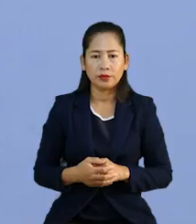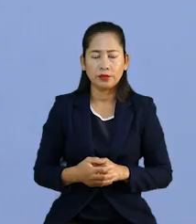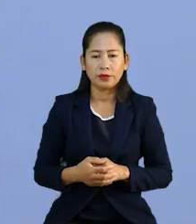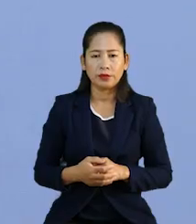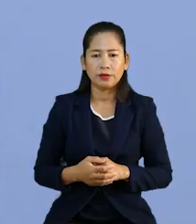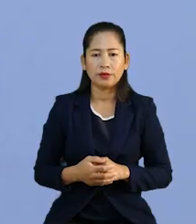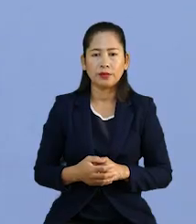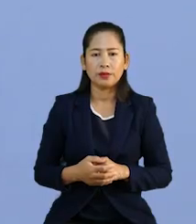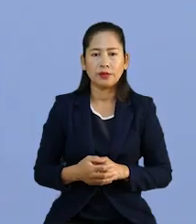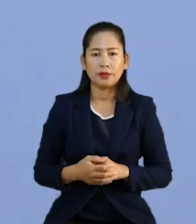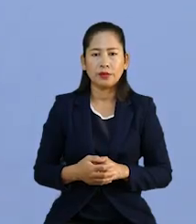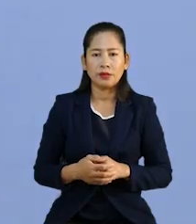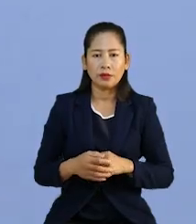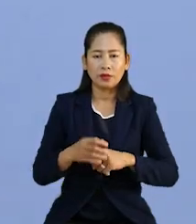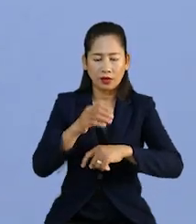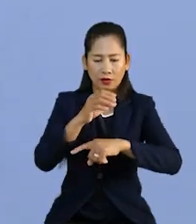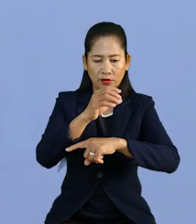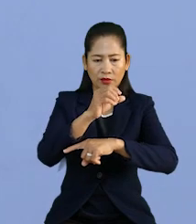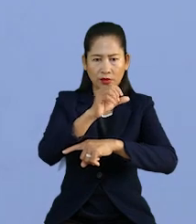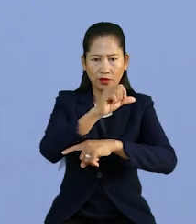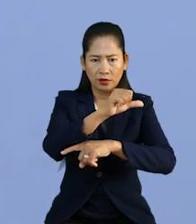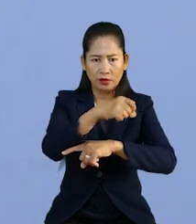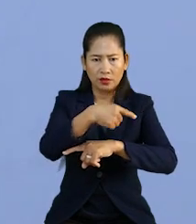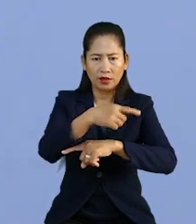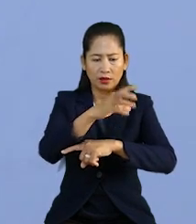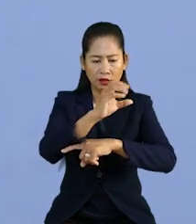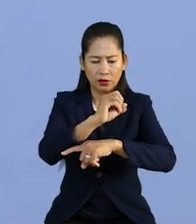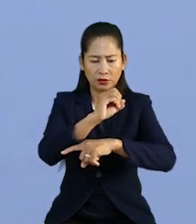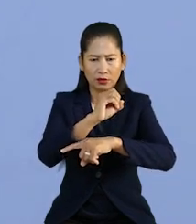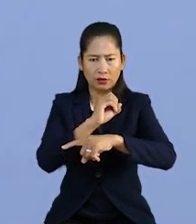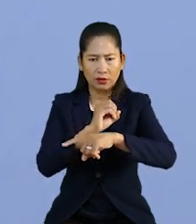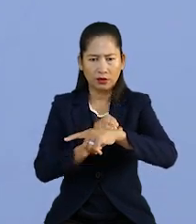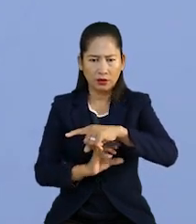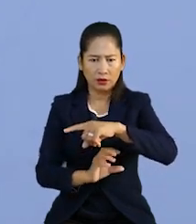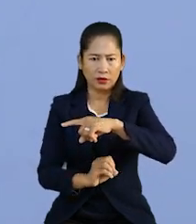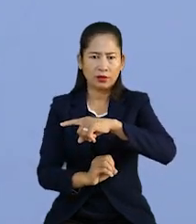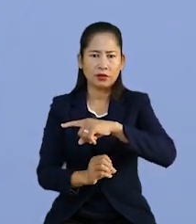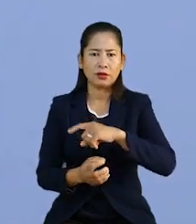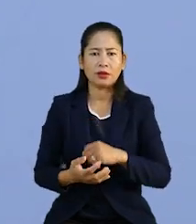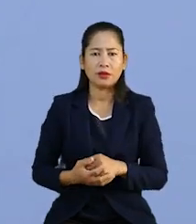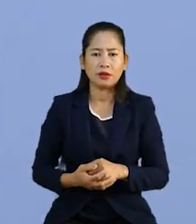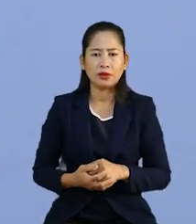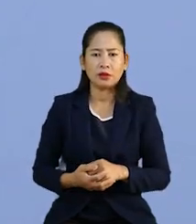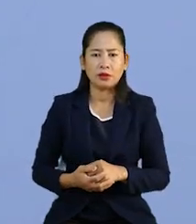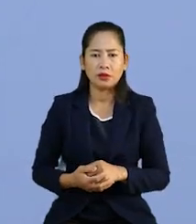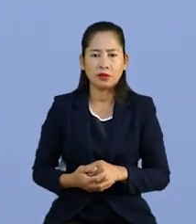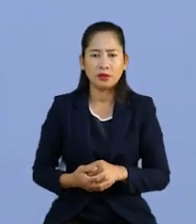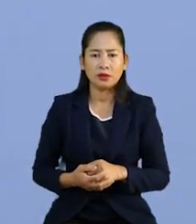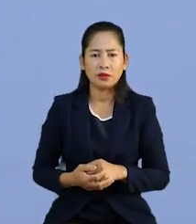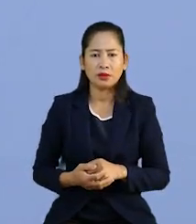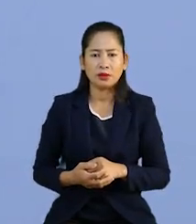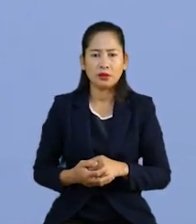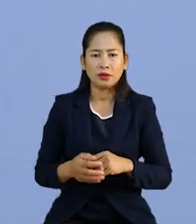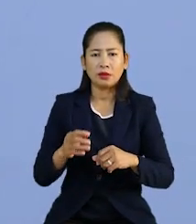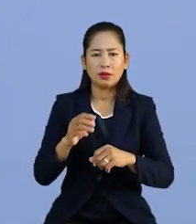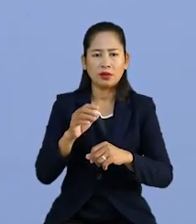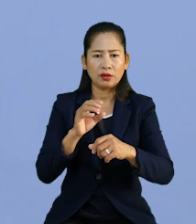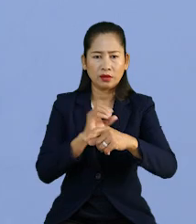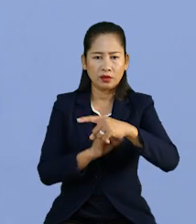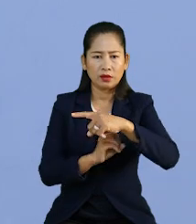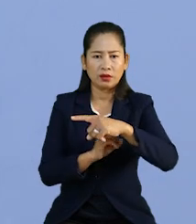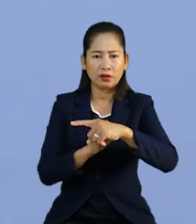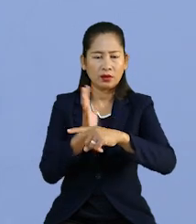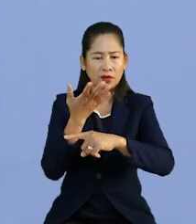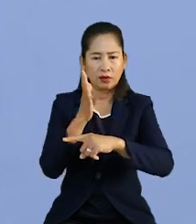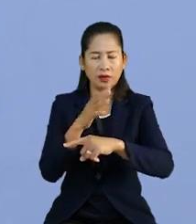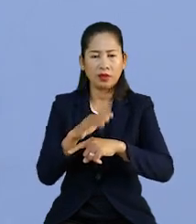Chà, tỏ chắc dưỡng mà tông sáng là bỏ dưỡng cư sồn, chắc sồn, đọ sốt, nơi gió, sồn. Tại sồn nơi hàng chuyện đầy này mùi chung